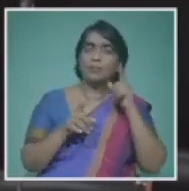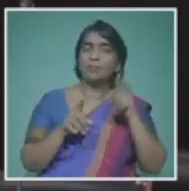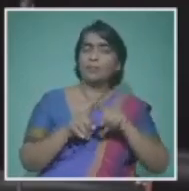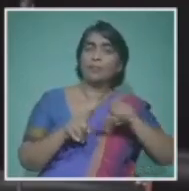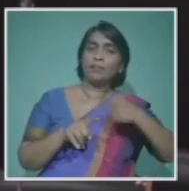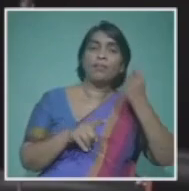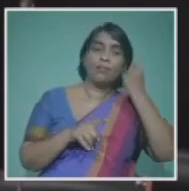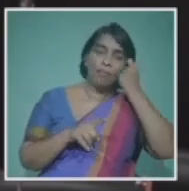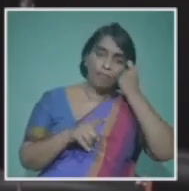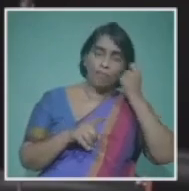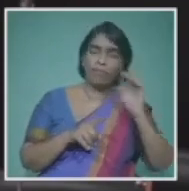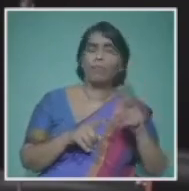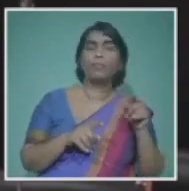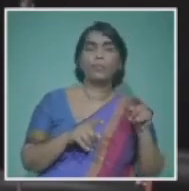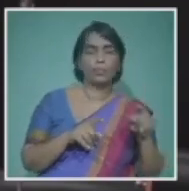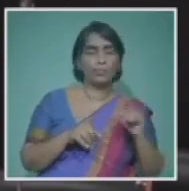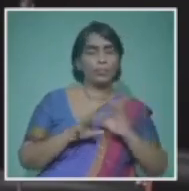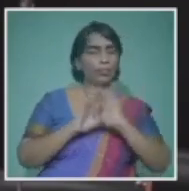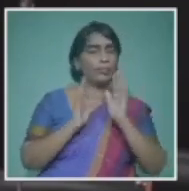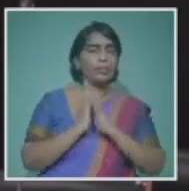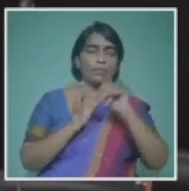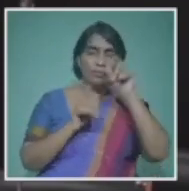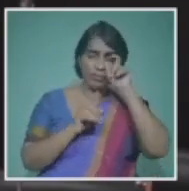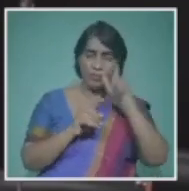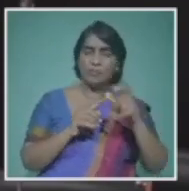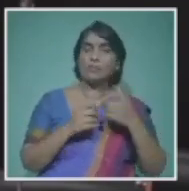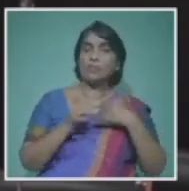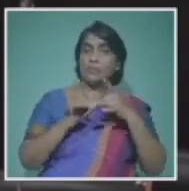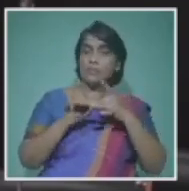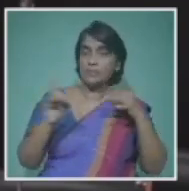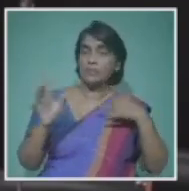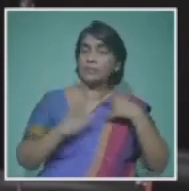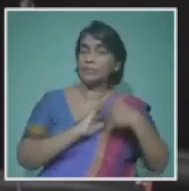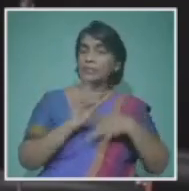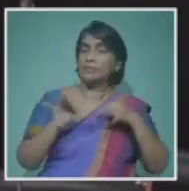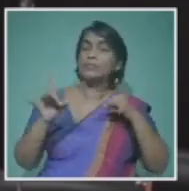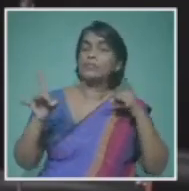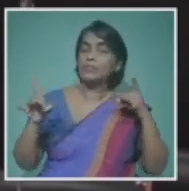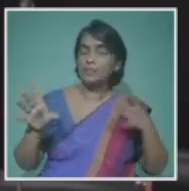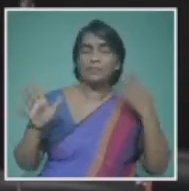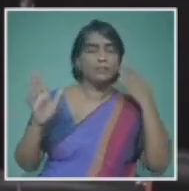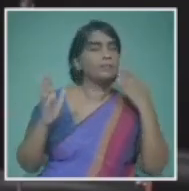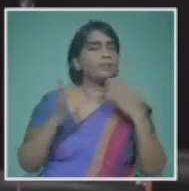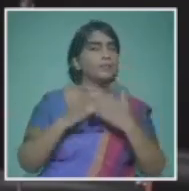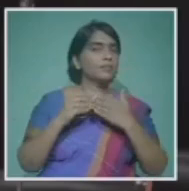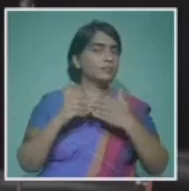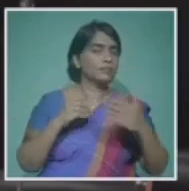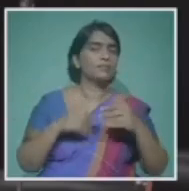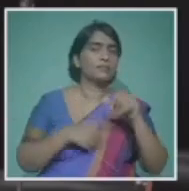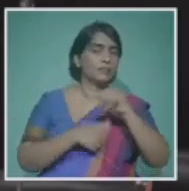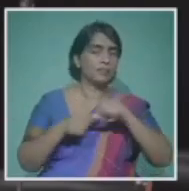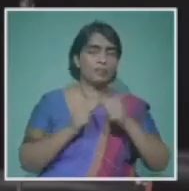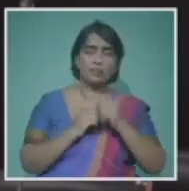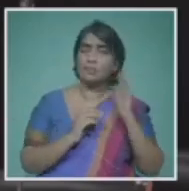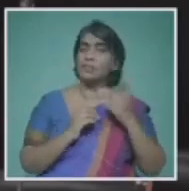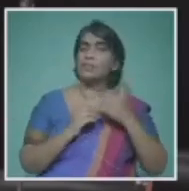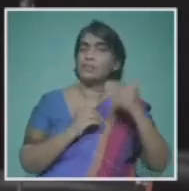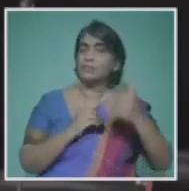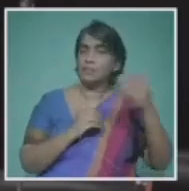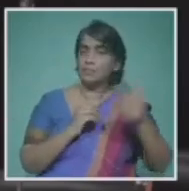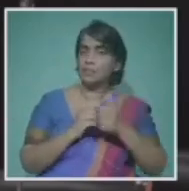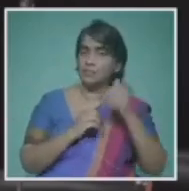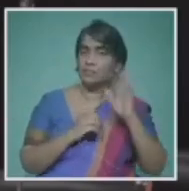තවත් අදහස් තියෙනවා. අපි මේ ගැන බලලා අපි ඉතිහාසය, ලංකාවේ ඉතිහාසය ගැන මේ ආයතනය ඇති කරලා ඒක ඉදිරියට